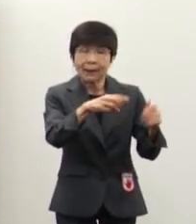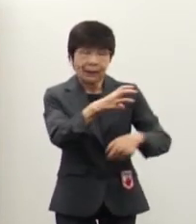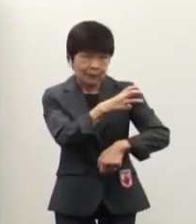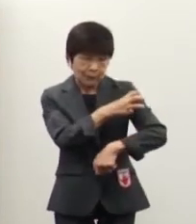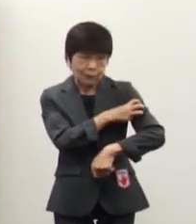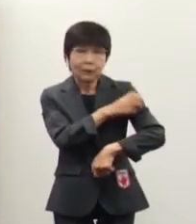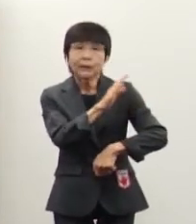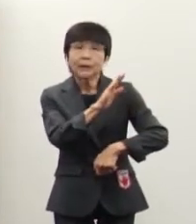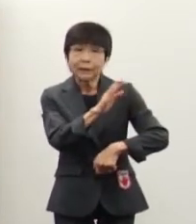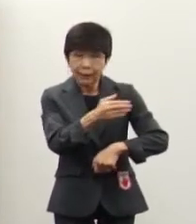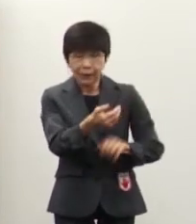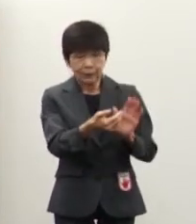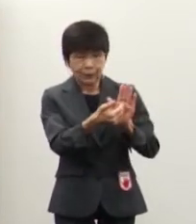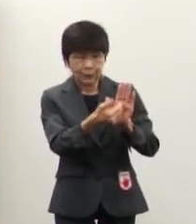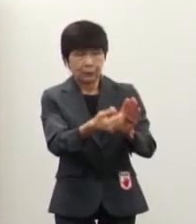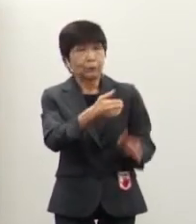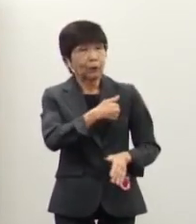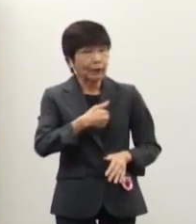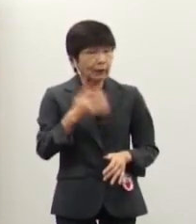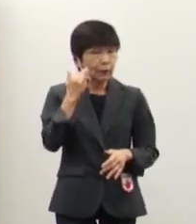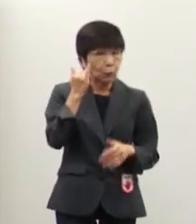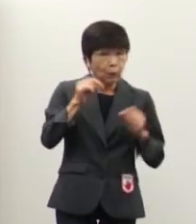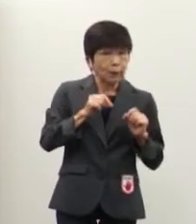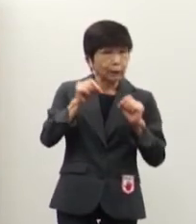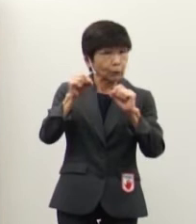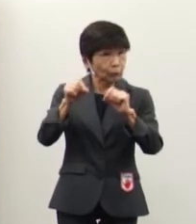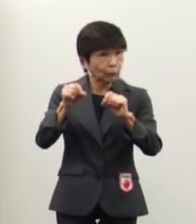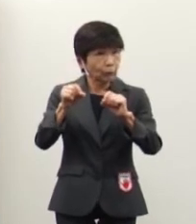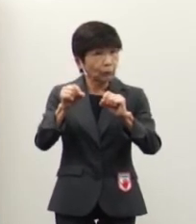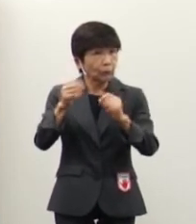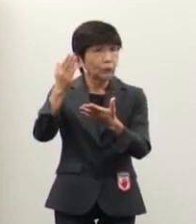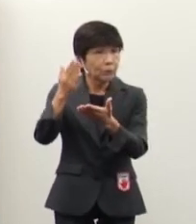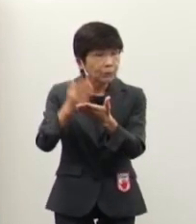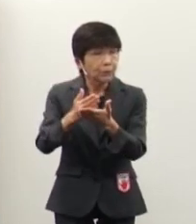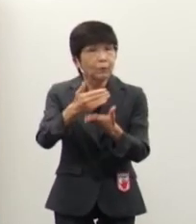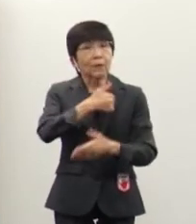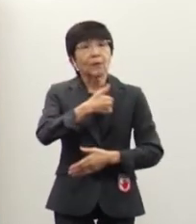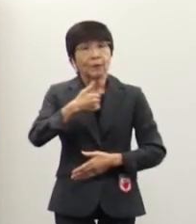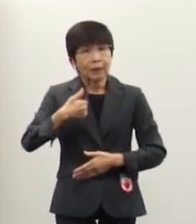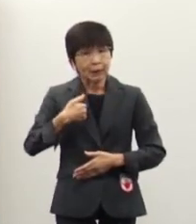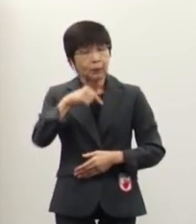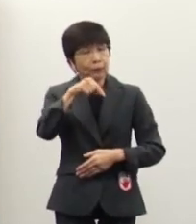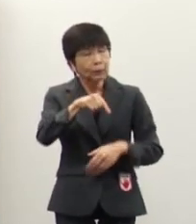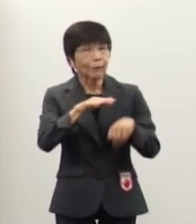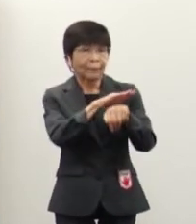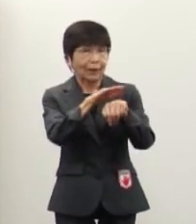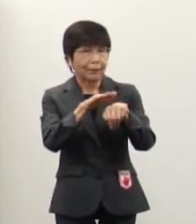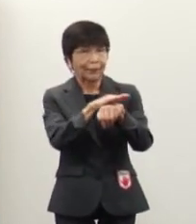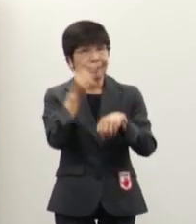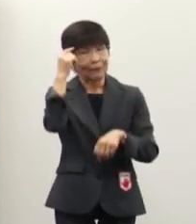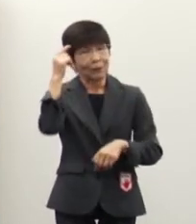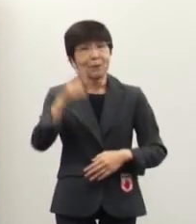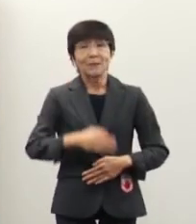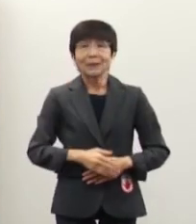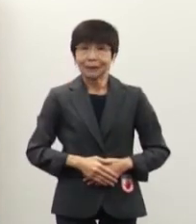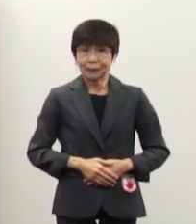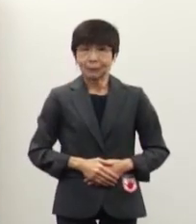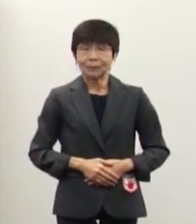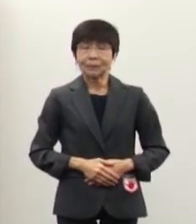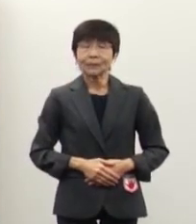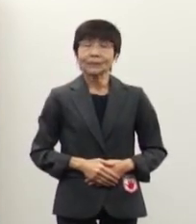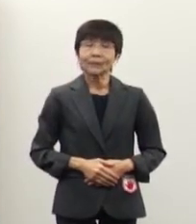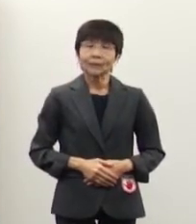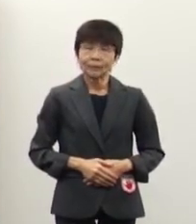御さんの安心にもつながり、感染の連鎖を食い止めるためにも重要だろうと考えます。そして何よりもです